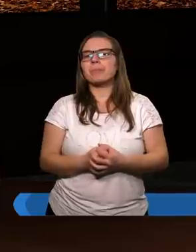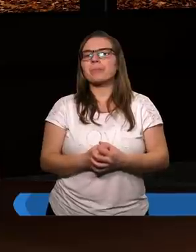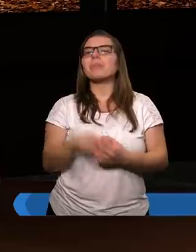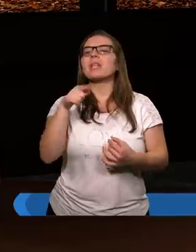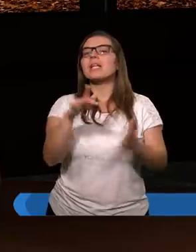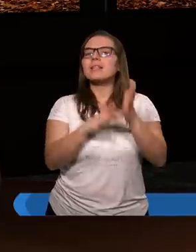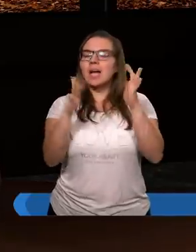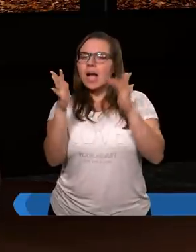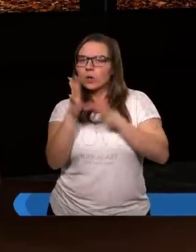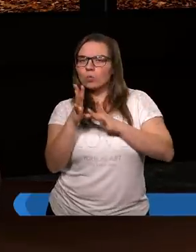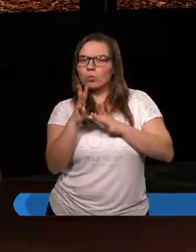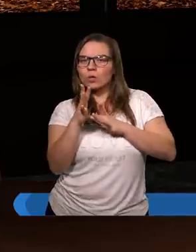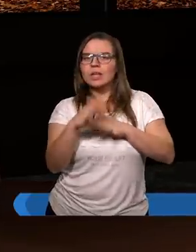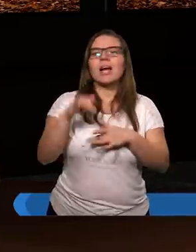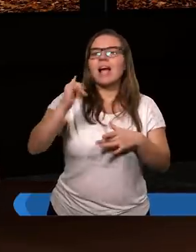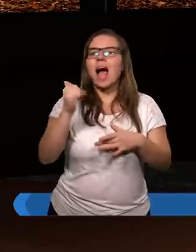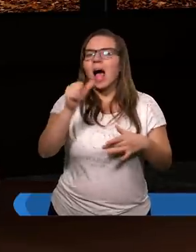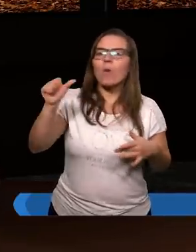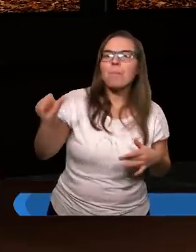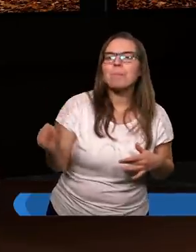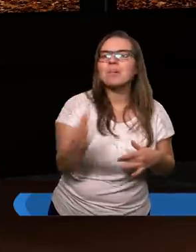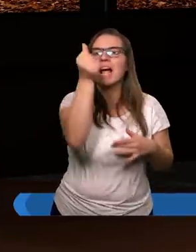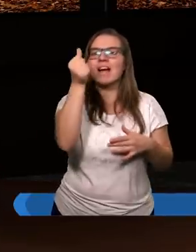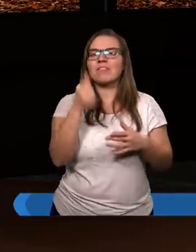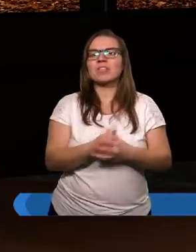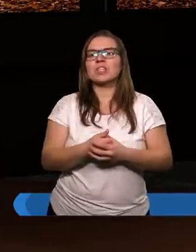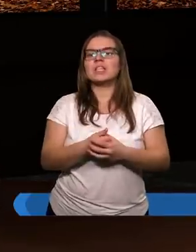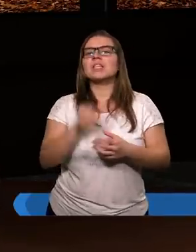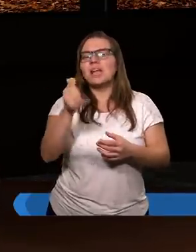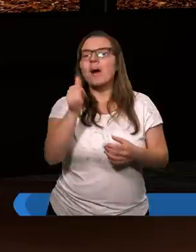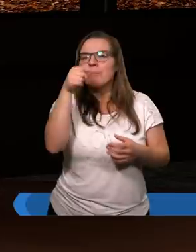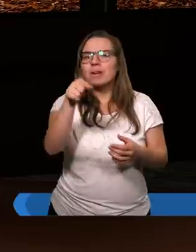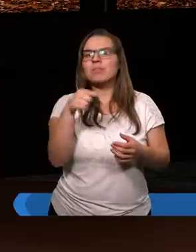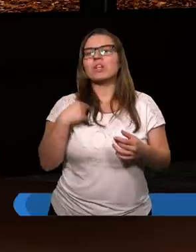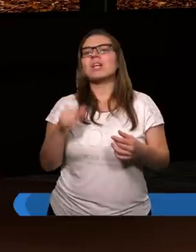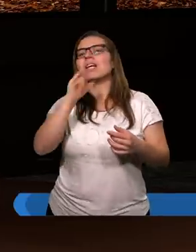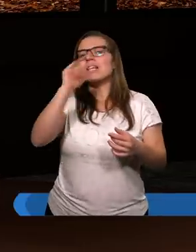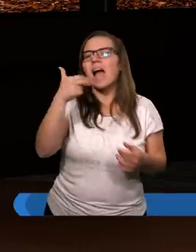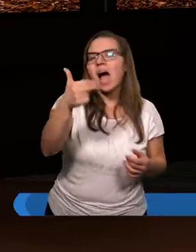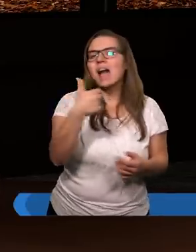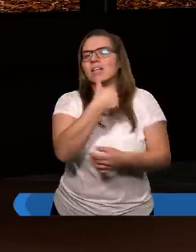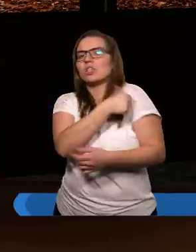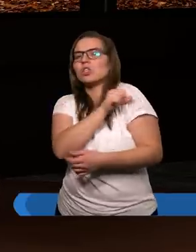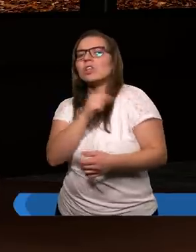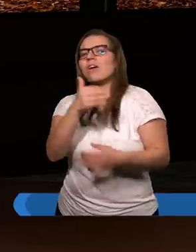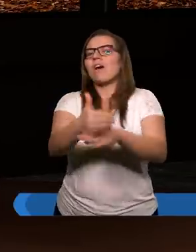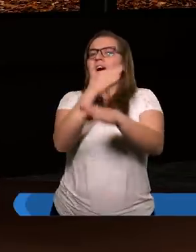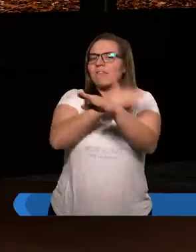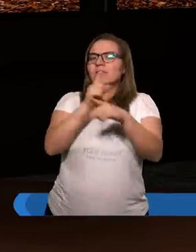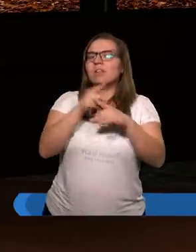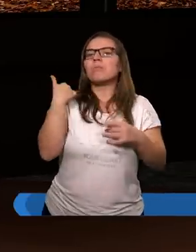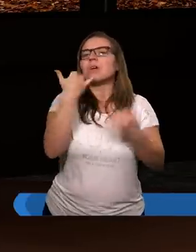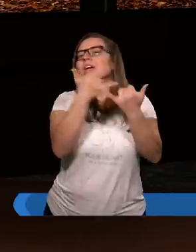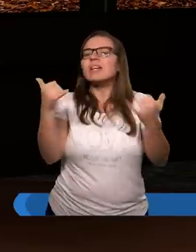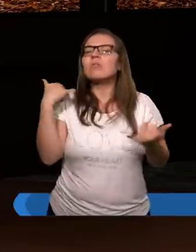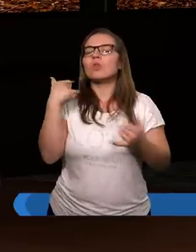Przecież Jezus jako pierwszy, właściwie prawie jako pierwszy, Jan Chrzciciel, ale wcześniej, nie wiem